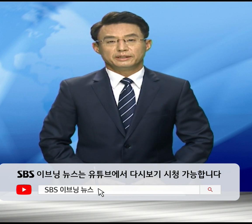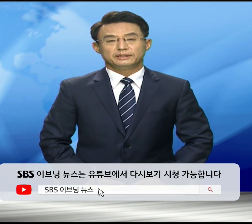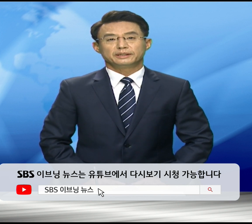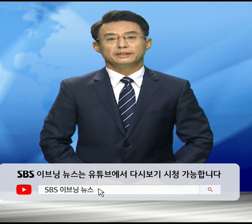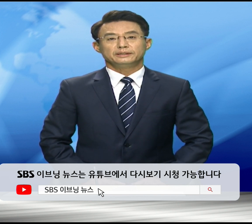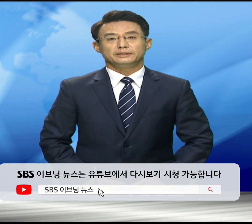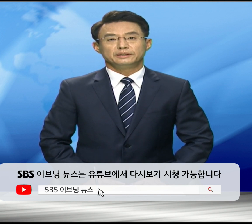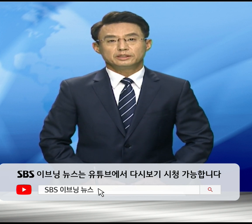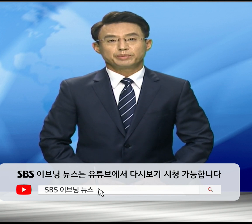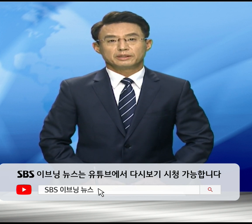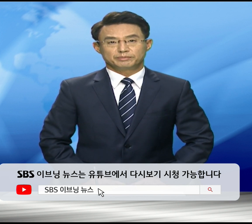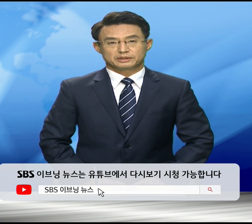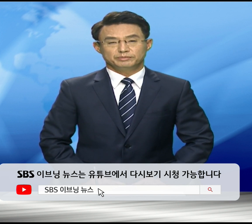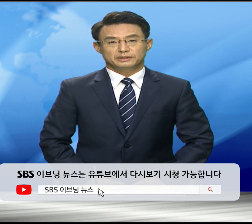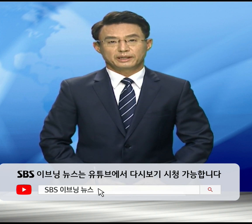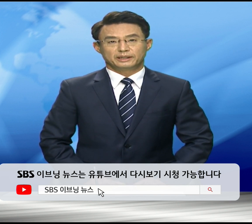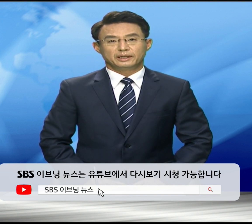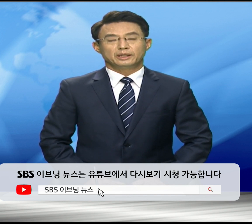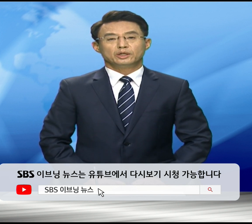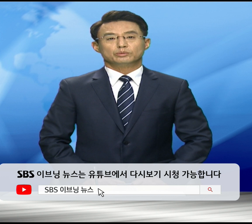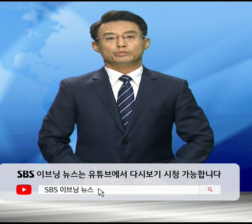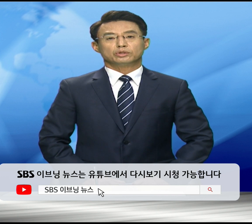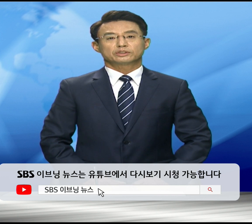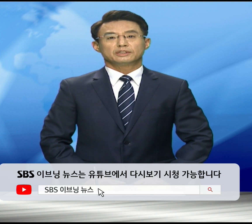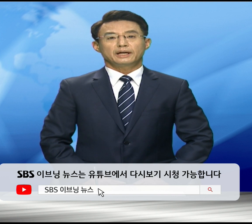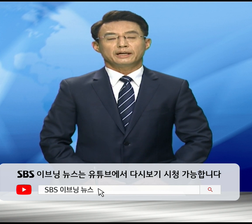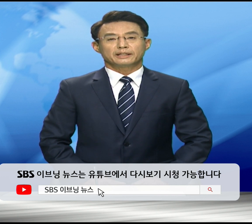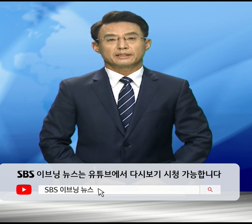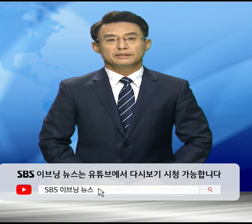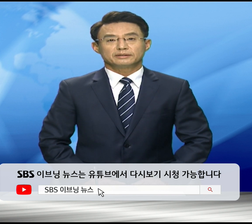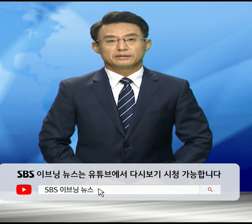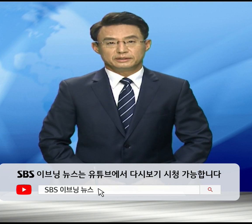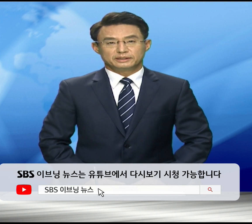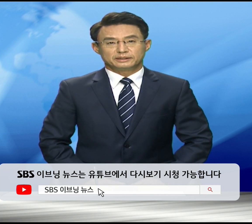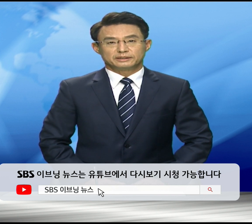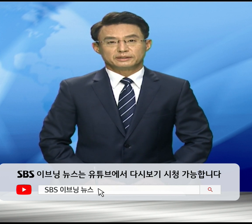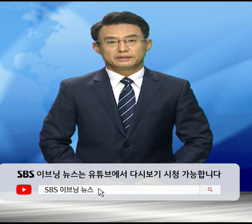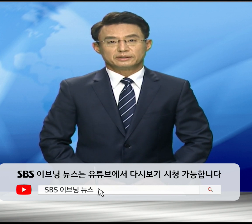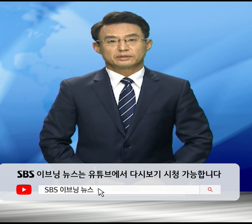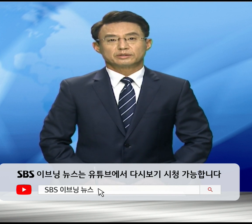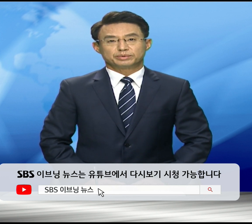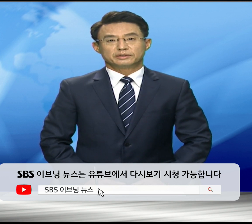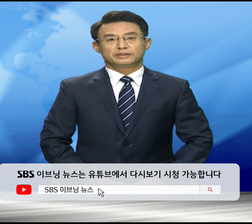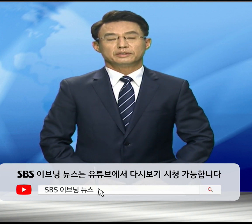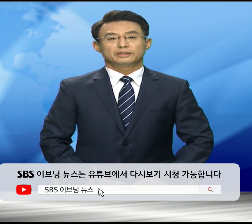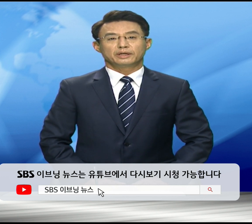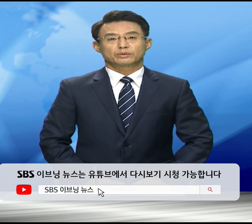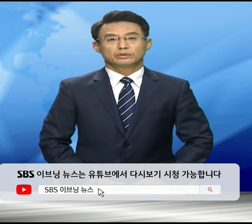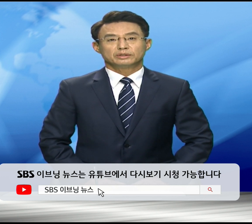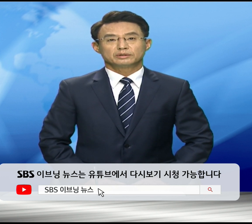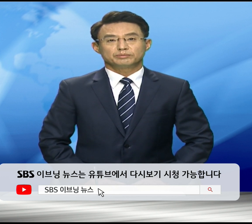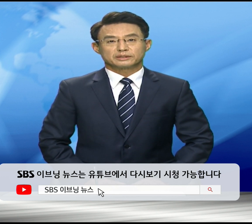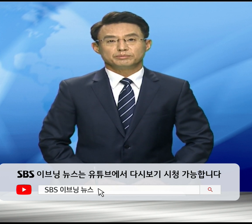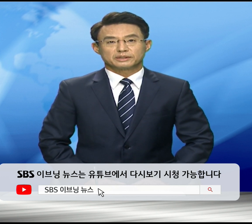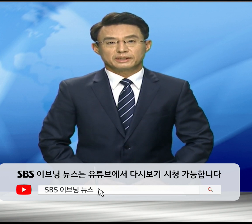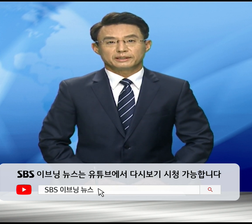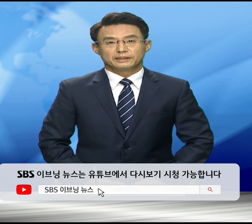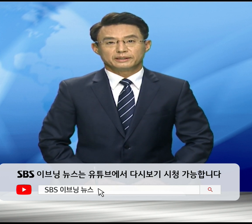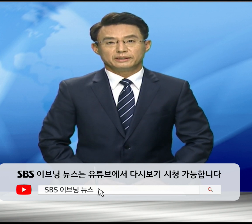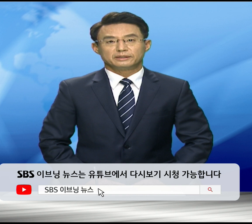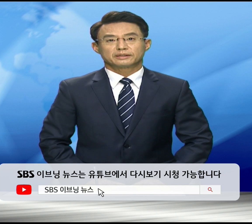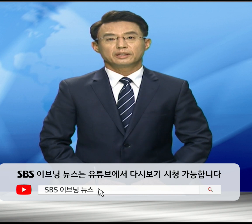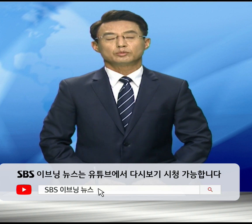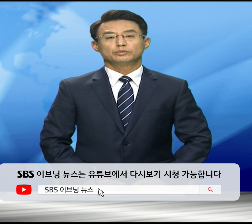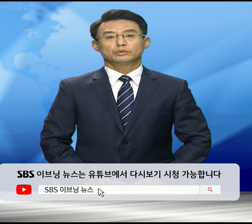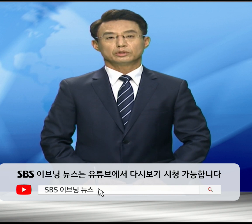임기 이제 28일 남았습니다. 무엇을 하겠다는 건지 트럼프 대통령